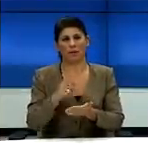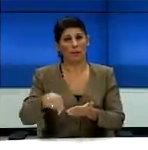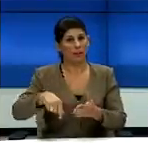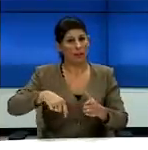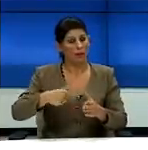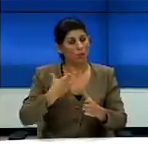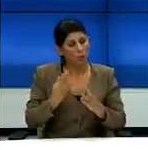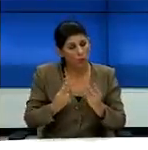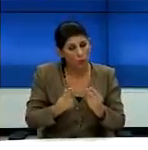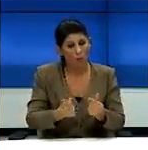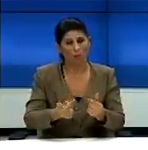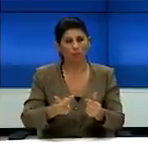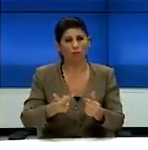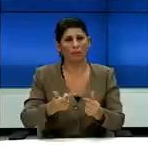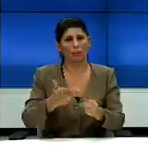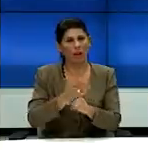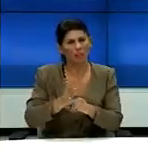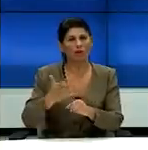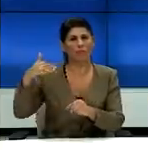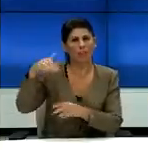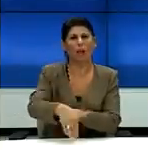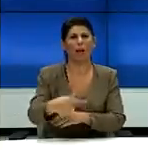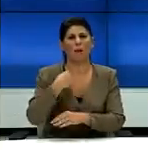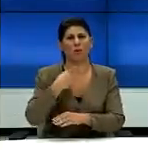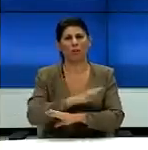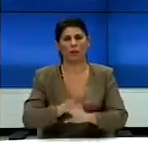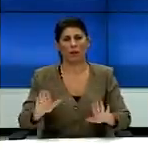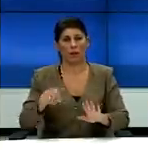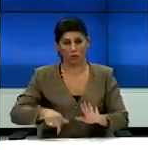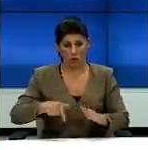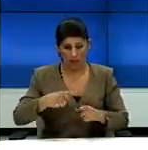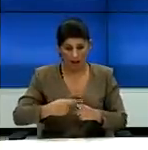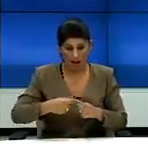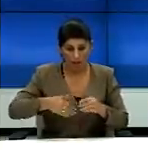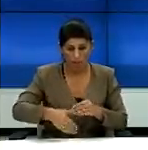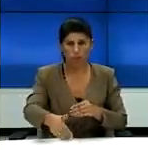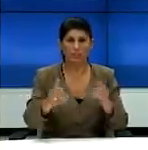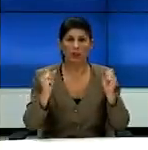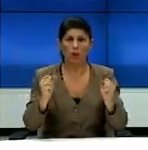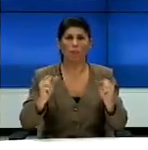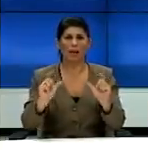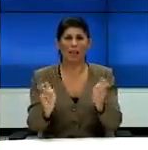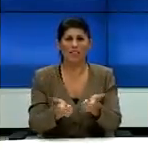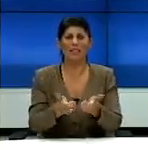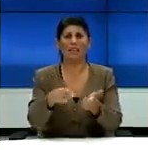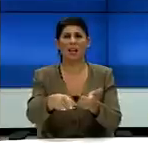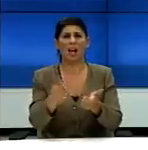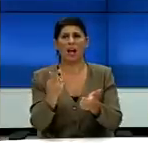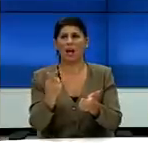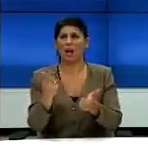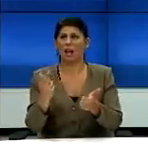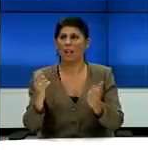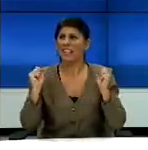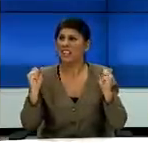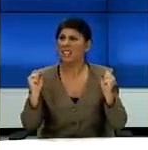αποτυχίας και της καταστροφής. Την ώρα που η χώρα μπαίνει σε μια πολύ δύσκολη περίοδο, οικονομικά, υγειονομικά, εθνικά,